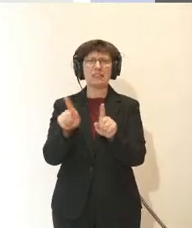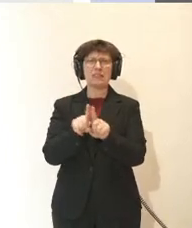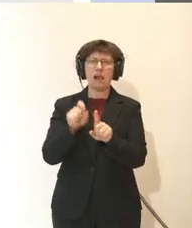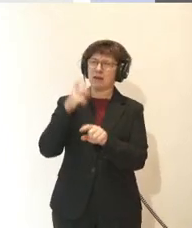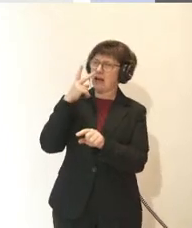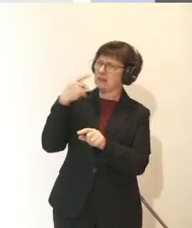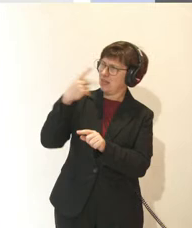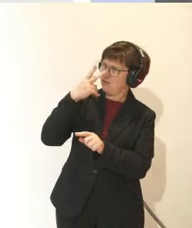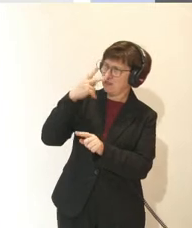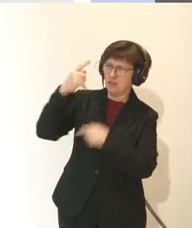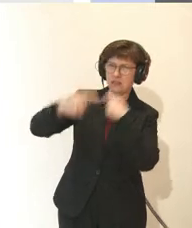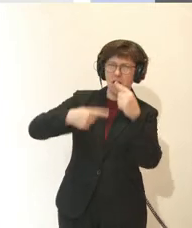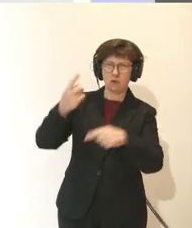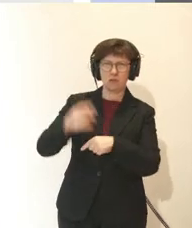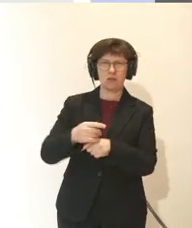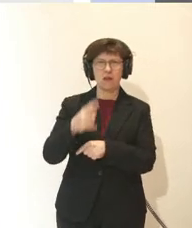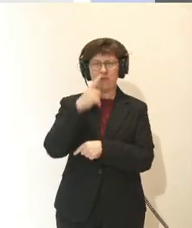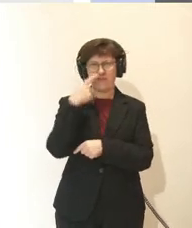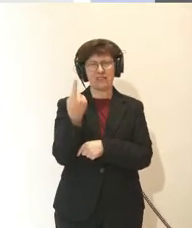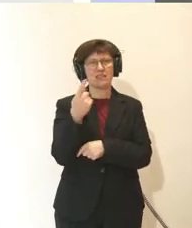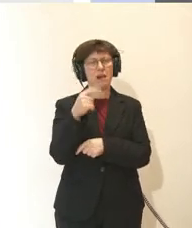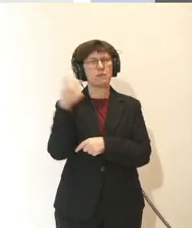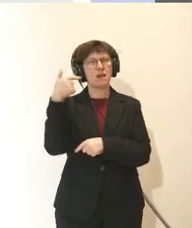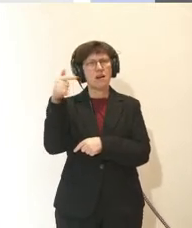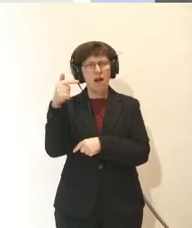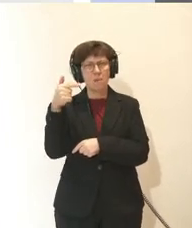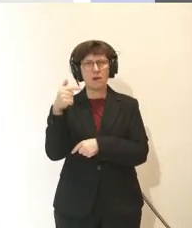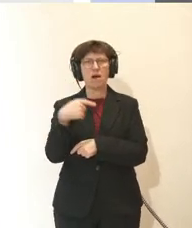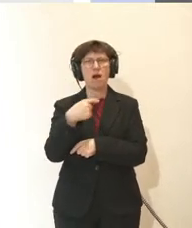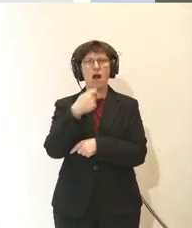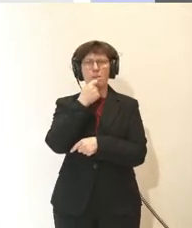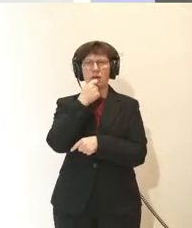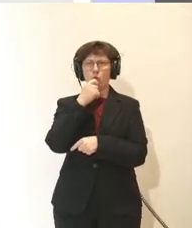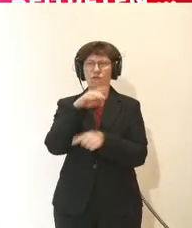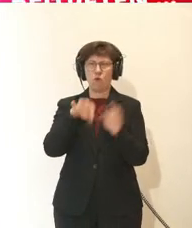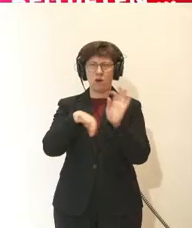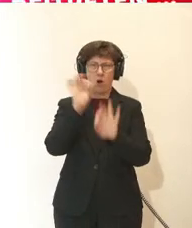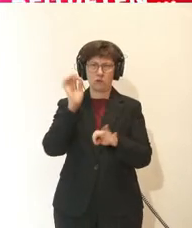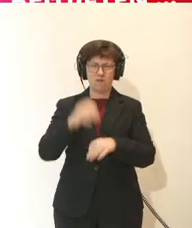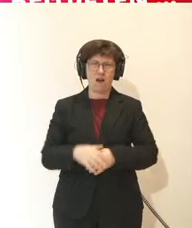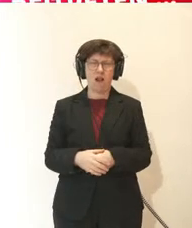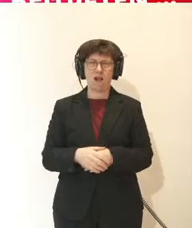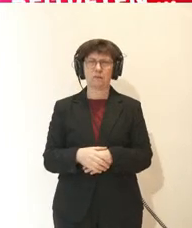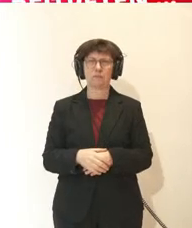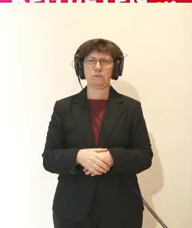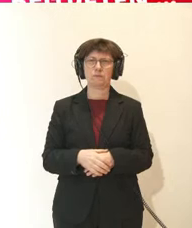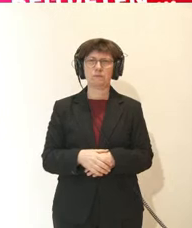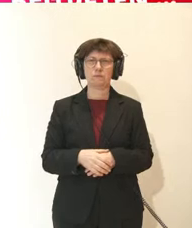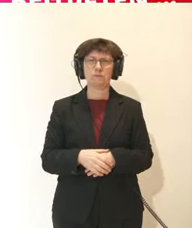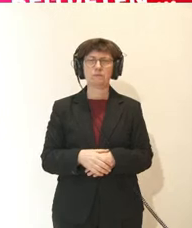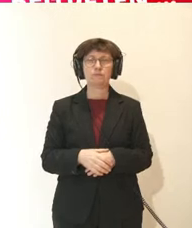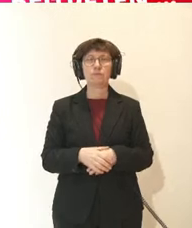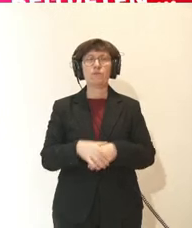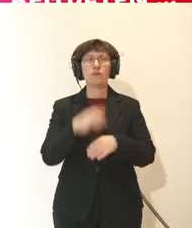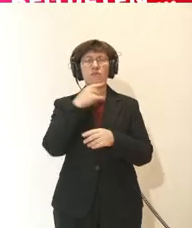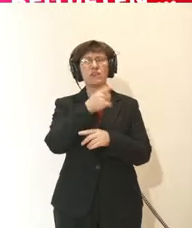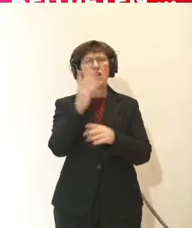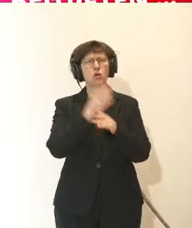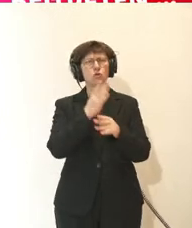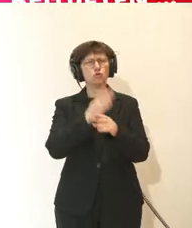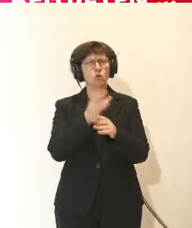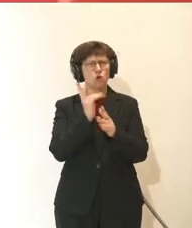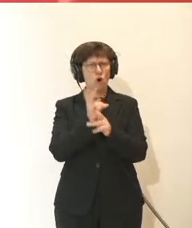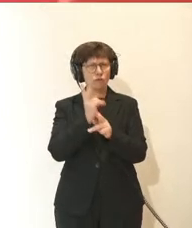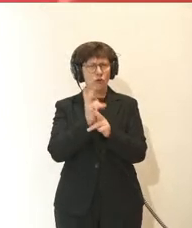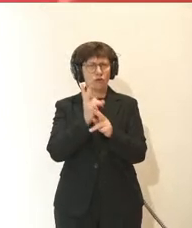ihr noch mal wie das aussieht wenn ihr die kamera und das mikrofon auswählt und viele von euch haben sie es bestimmt schon